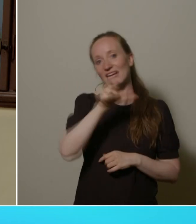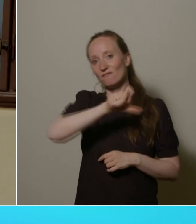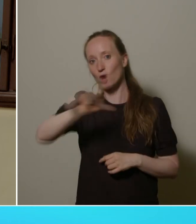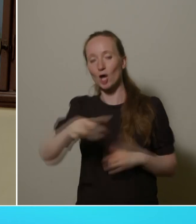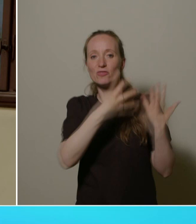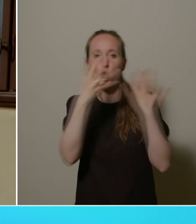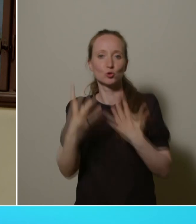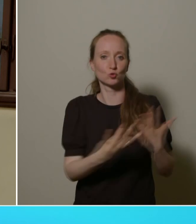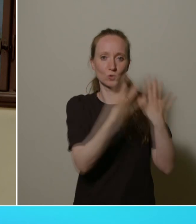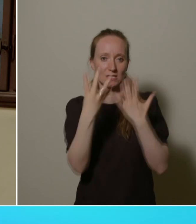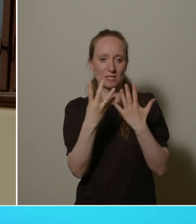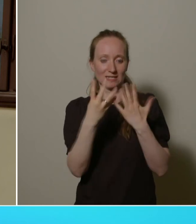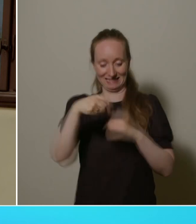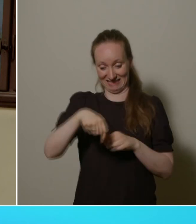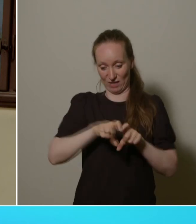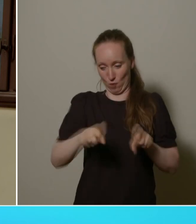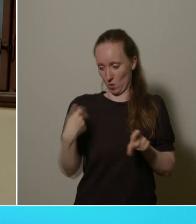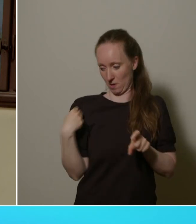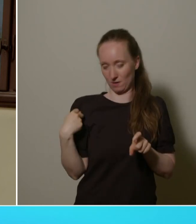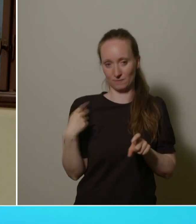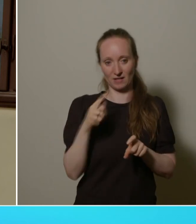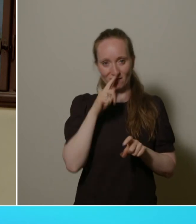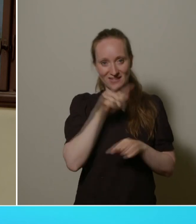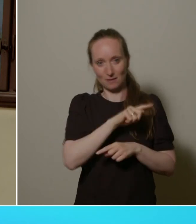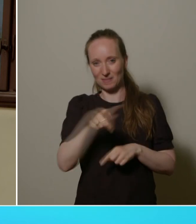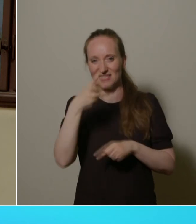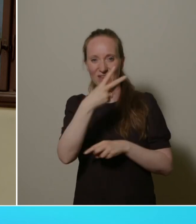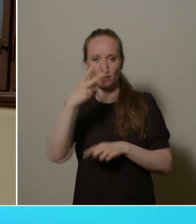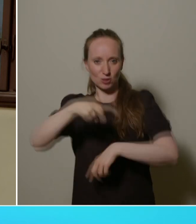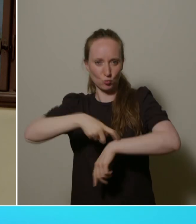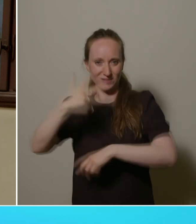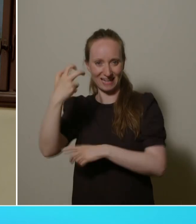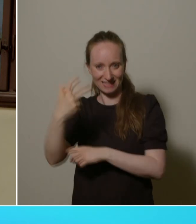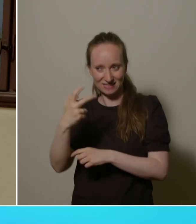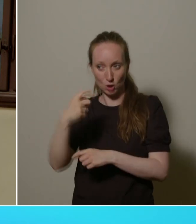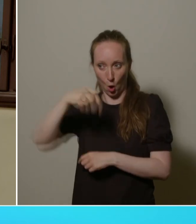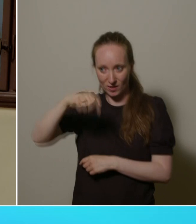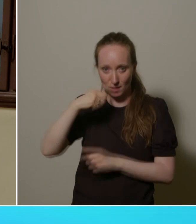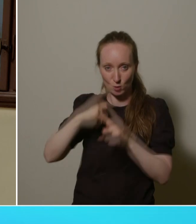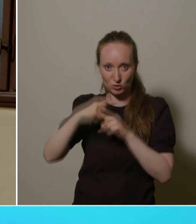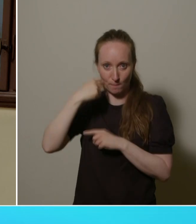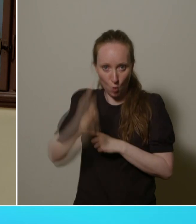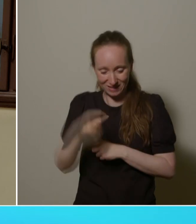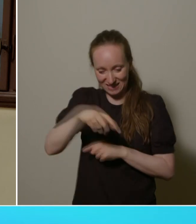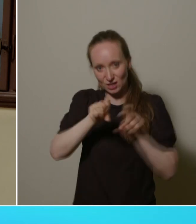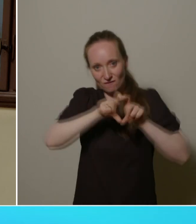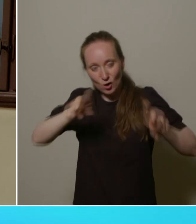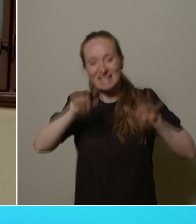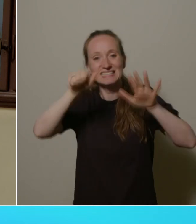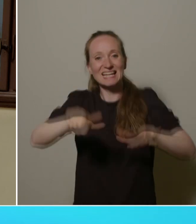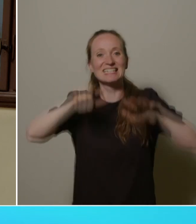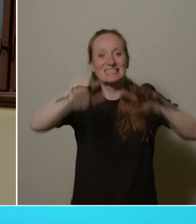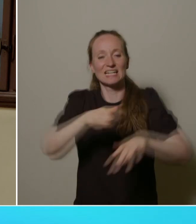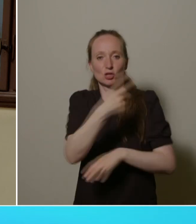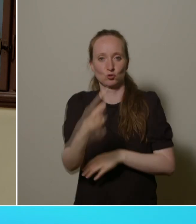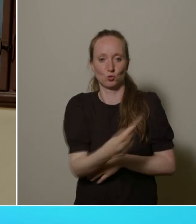Woche. Diese Woche, wenn wir bis 22.30 Uhr heute und morgen tagen, sind es 16 Stunden und das